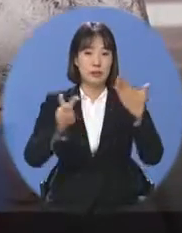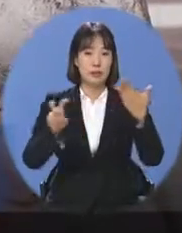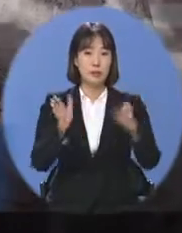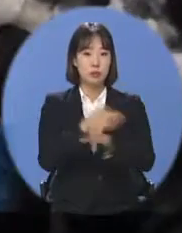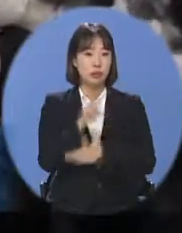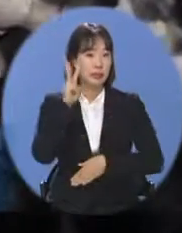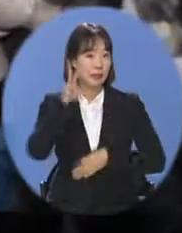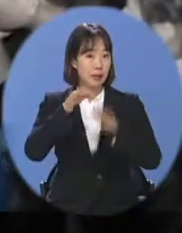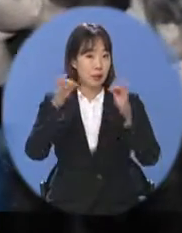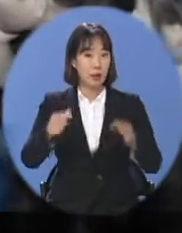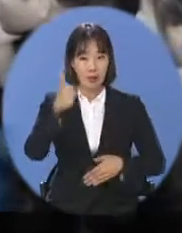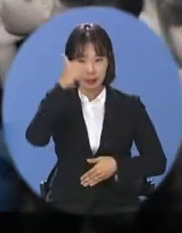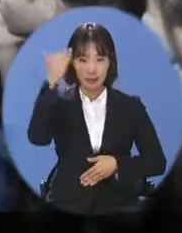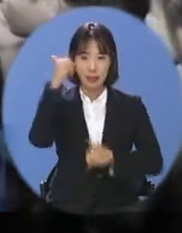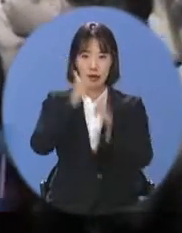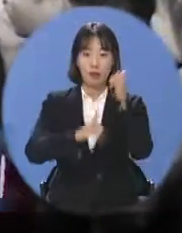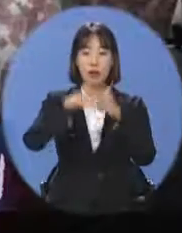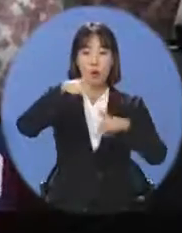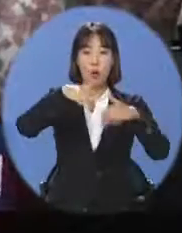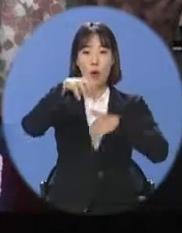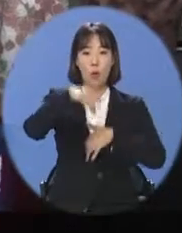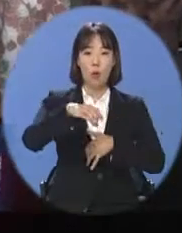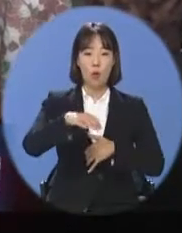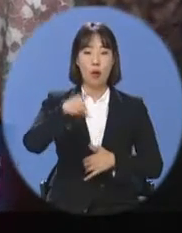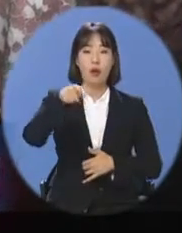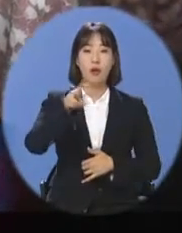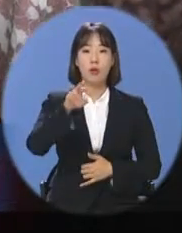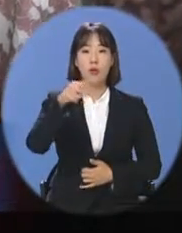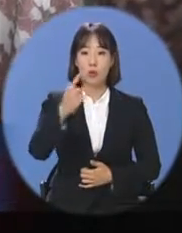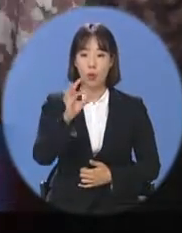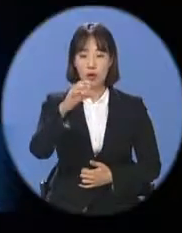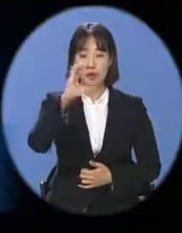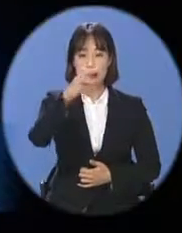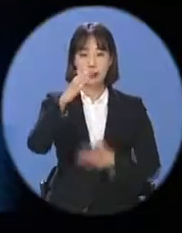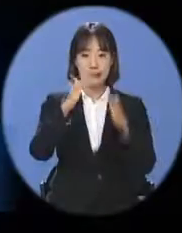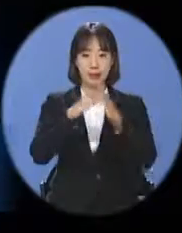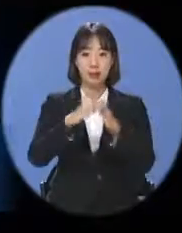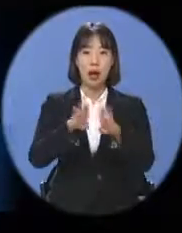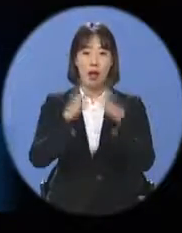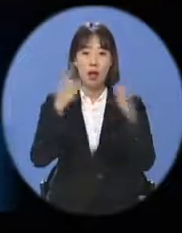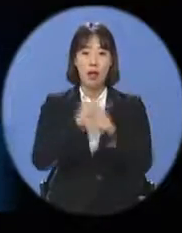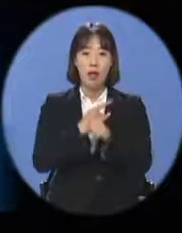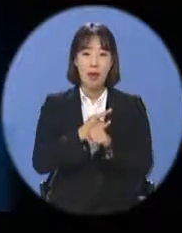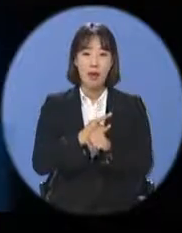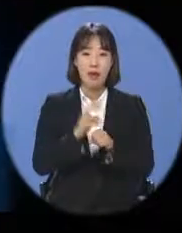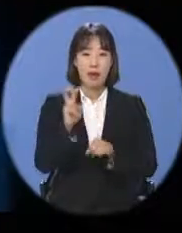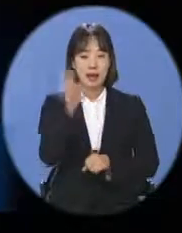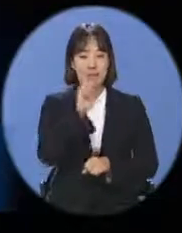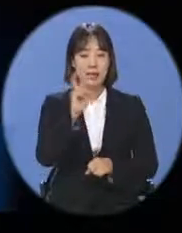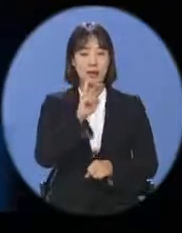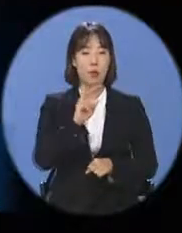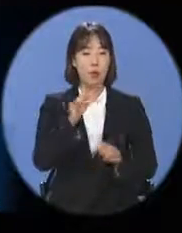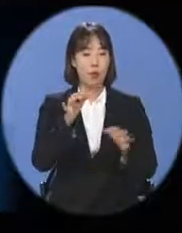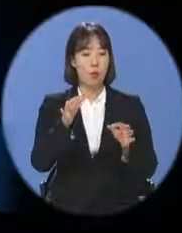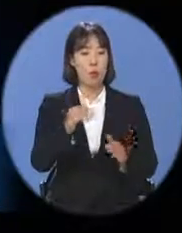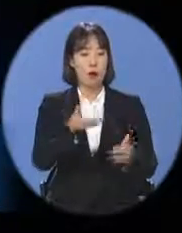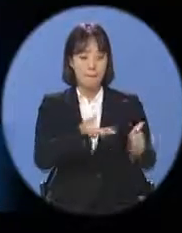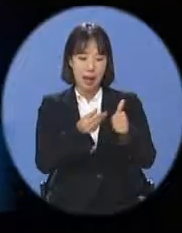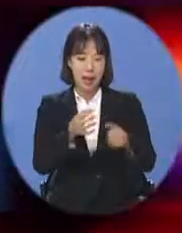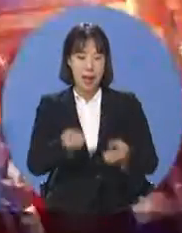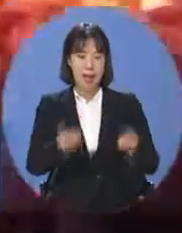동안 근대역사문화거리에 위치한 경동성당에서 열립니다. 이번 특집 프로그램은 인기가수 중심의 축하쇼 형식이